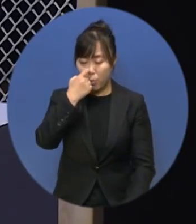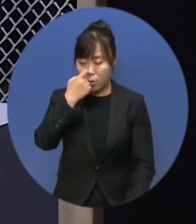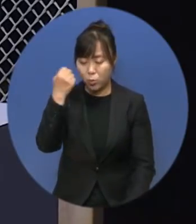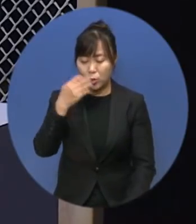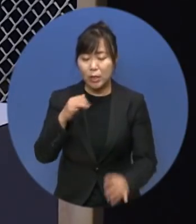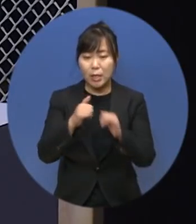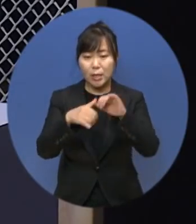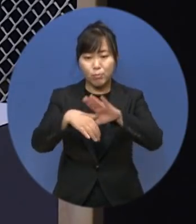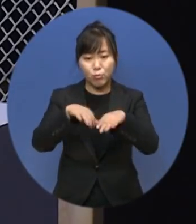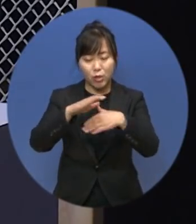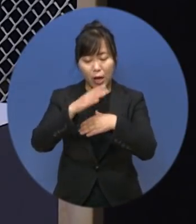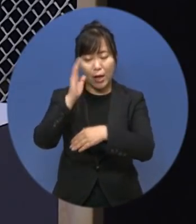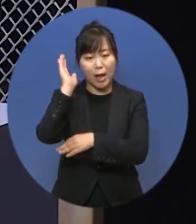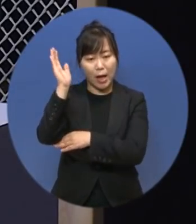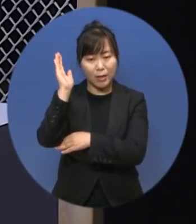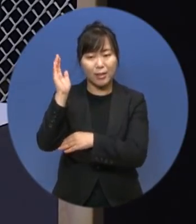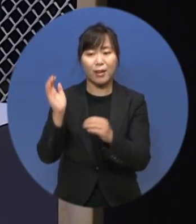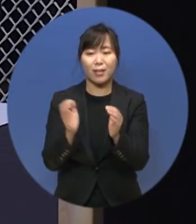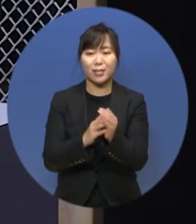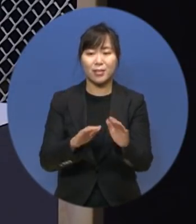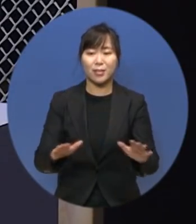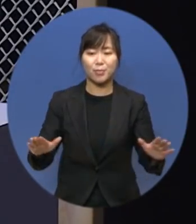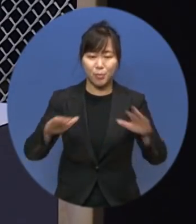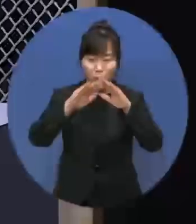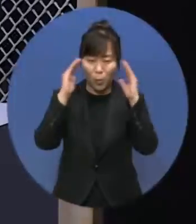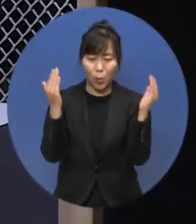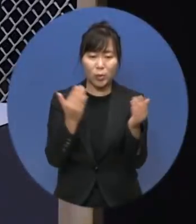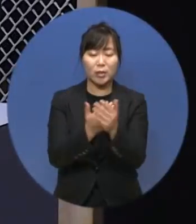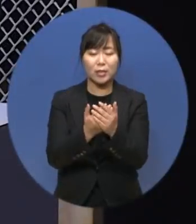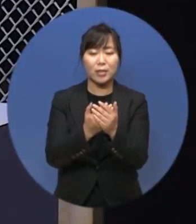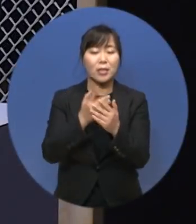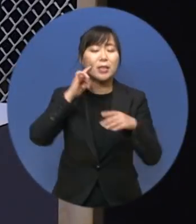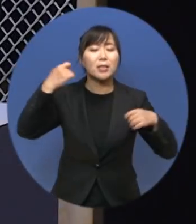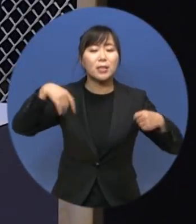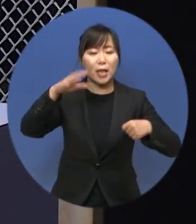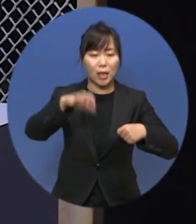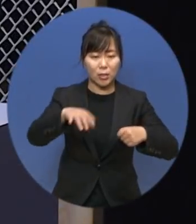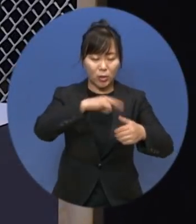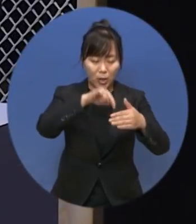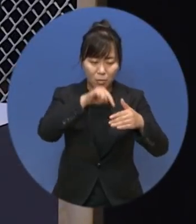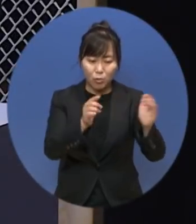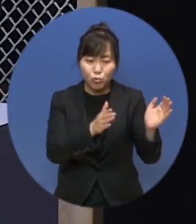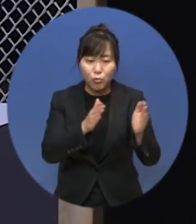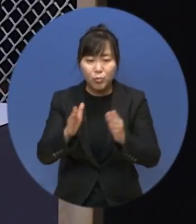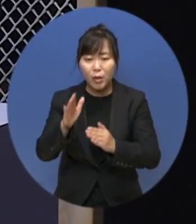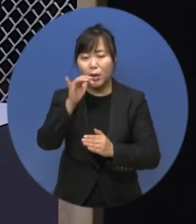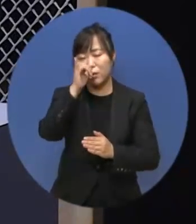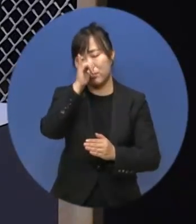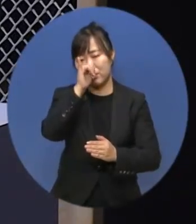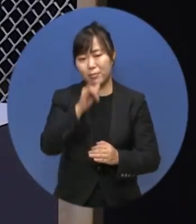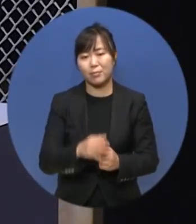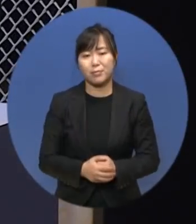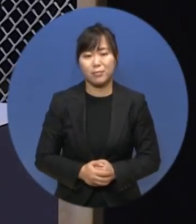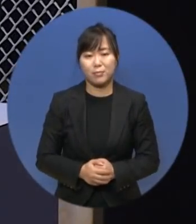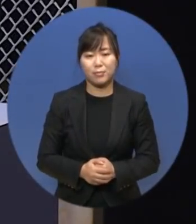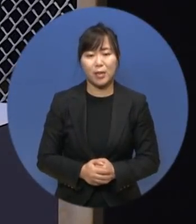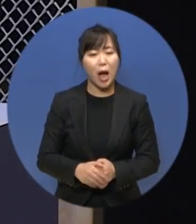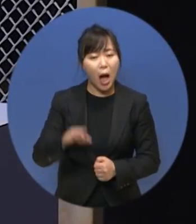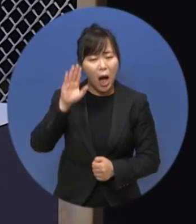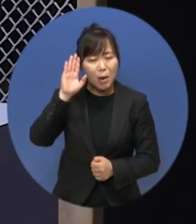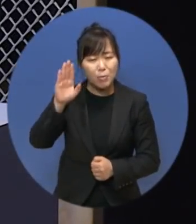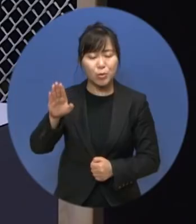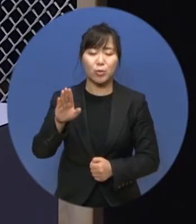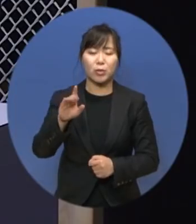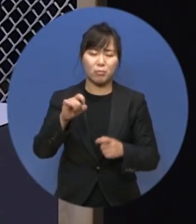혹은 인문학 강의 뭐 이런 것까지 지금은 다 극단에서 내부적으로 마련을 해야 하는 상황인데요. 이제 앞으로는